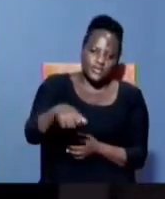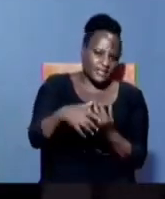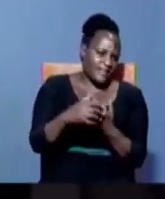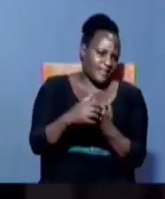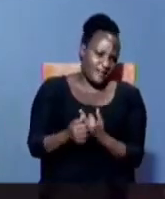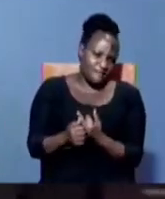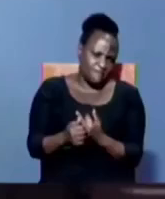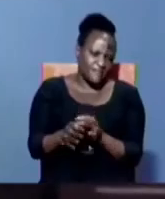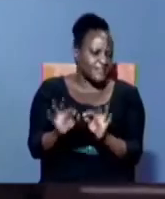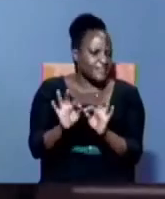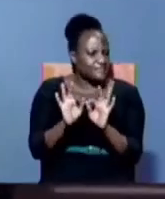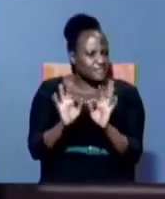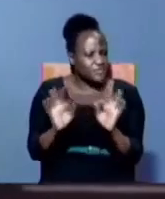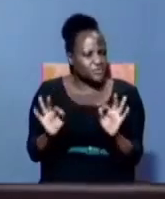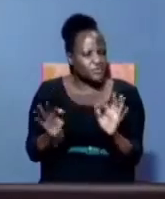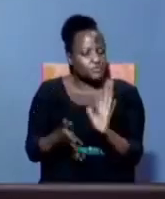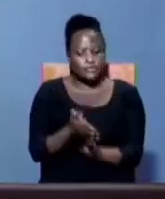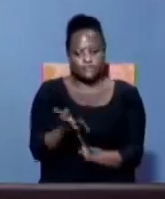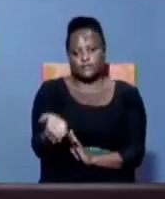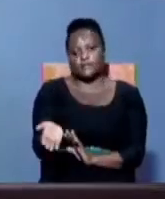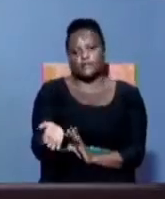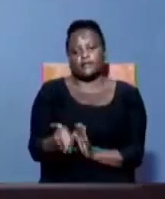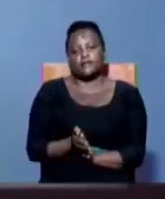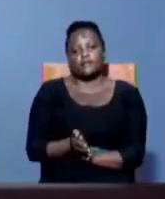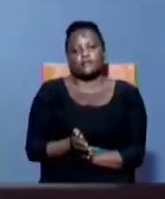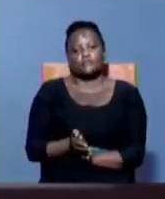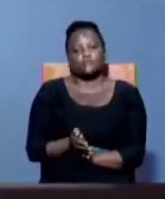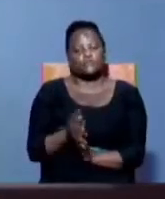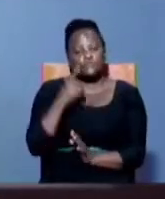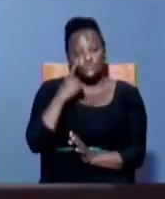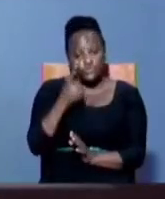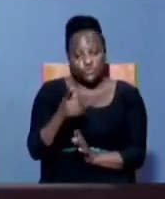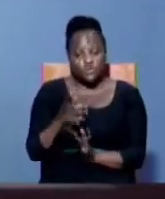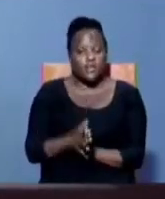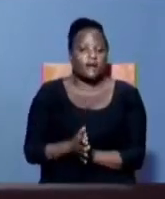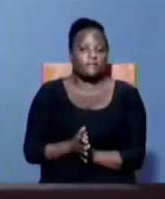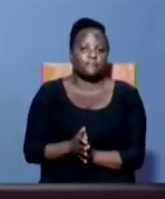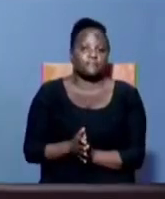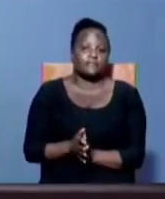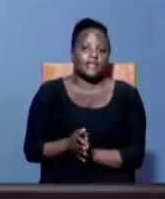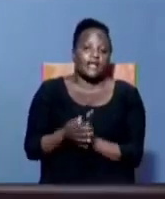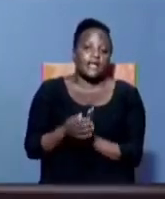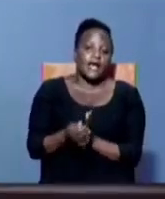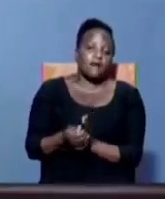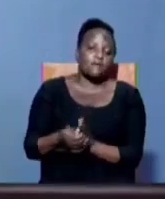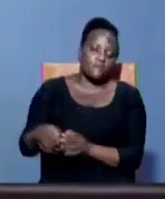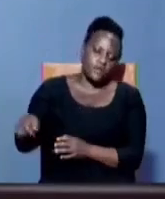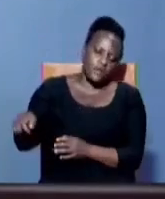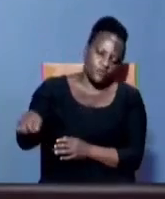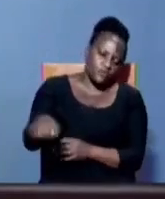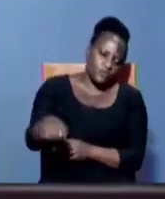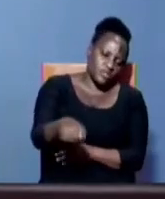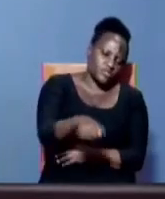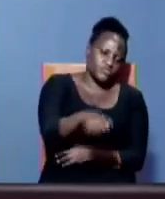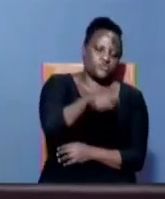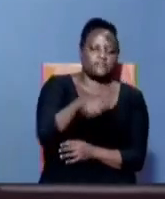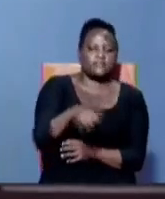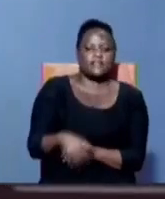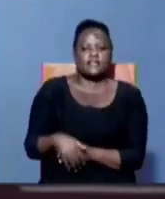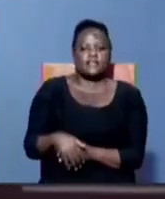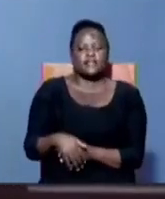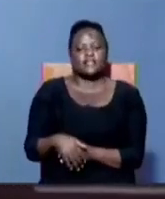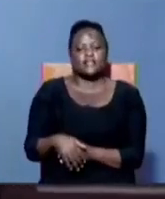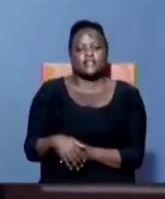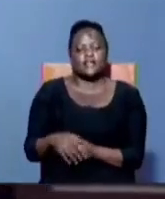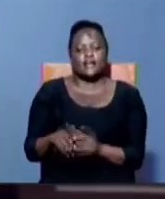tuanzie pale, maana ndiko tulikoona ile damu inanyunyizwa. Sasa kama ananyunyiza damu, ni kitu gani